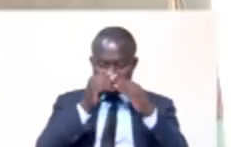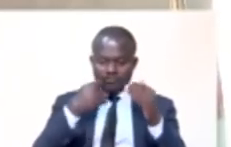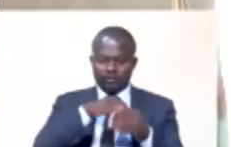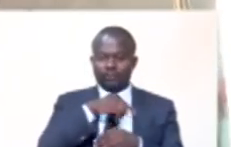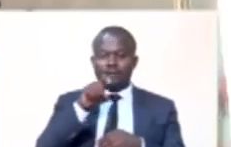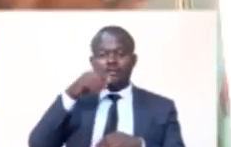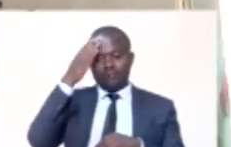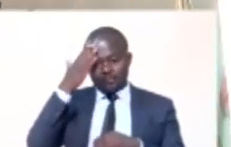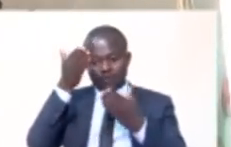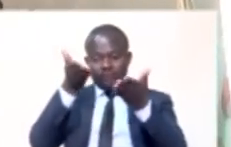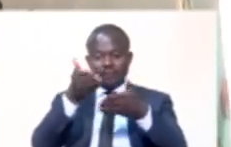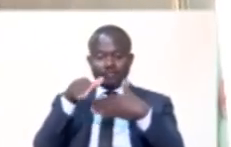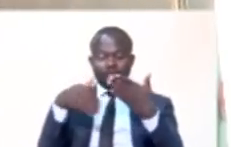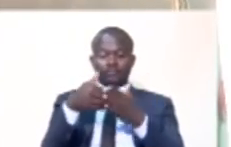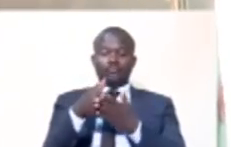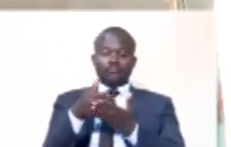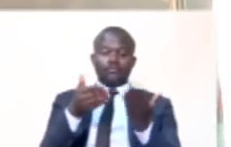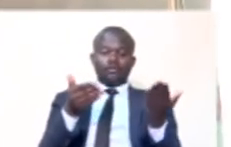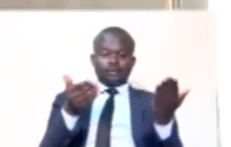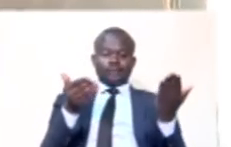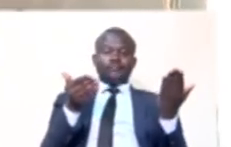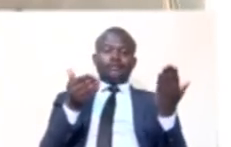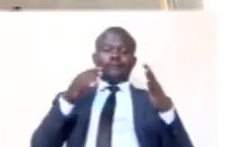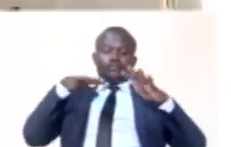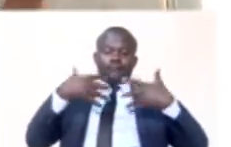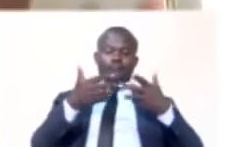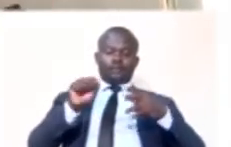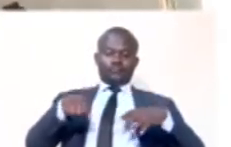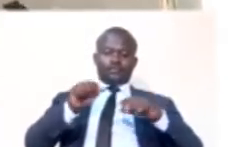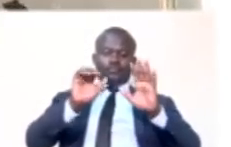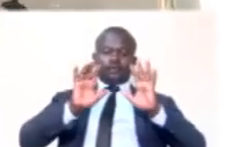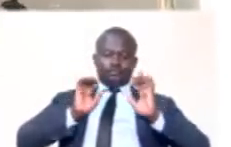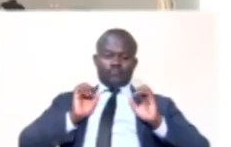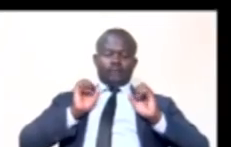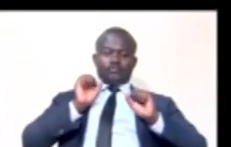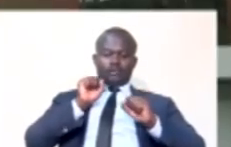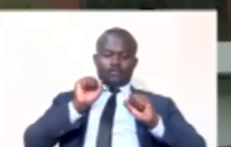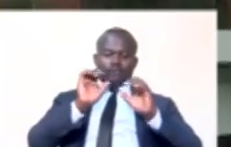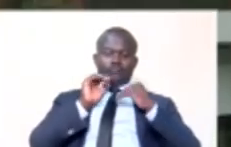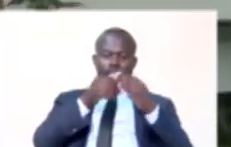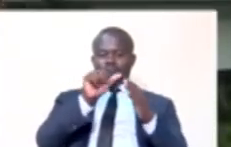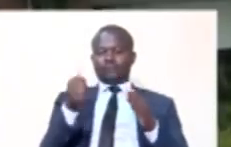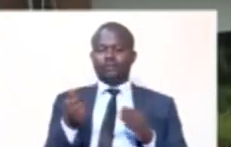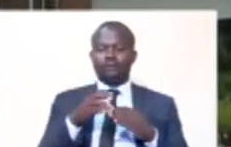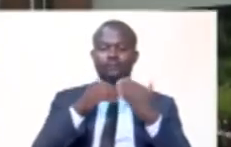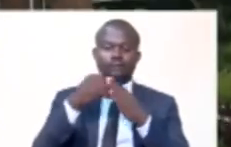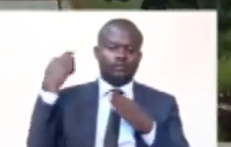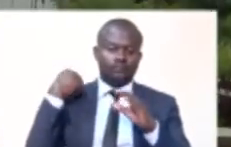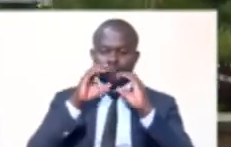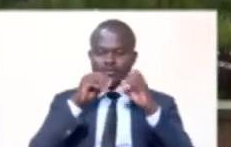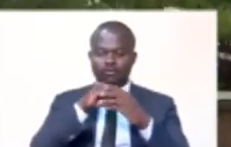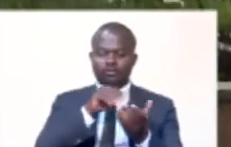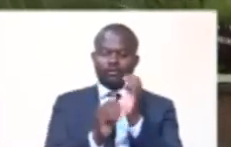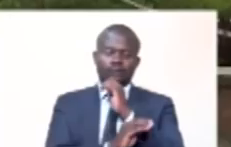ko ihari bagashaka kugerageza uburyo ki bayirinda kandi cyangwa bakarinda na bagenzi babo. Umuyobozi ushinzwe itumanaho mu kigo